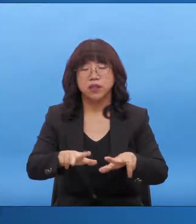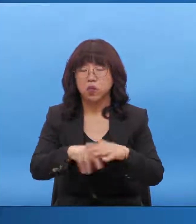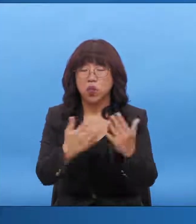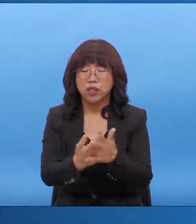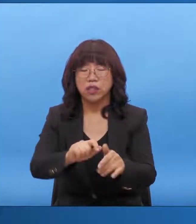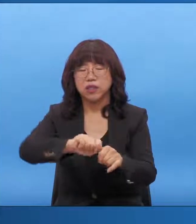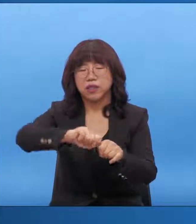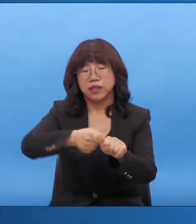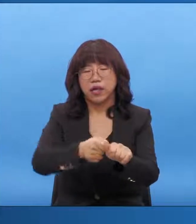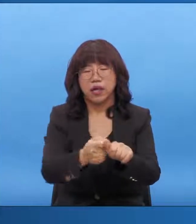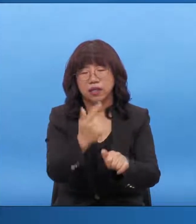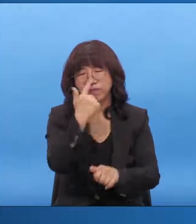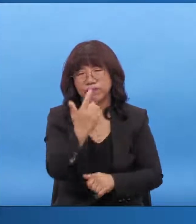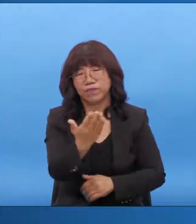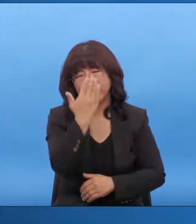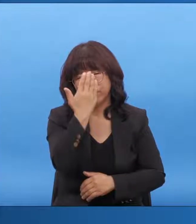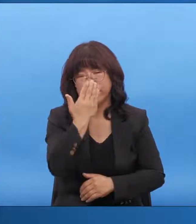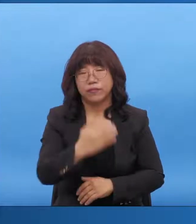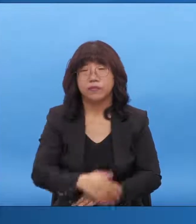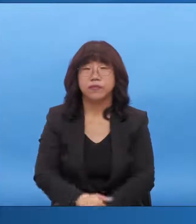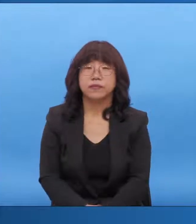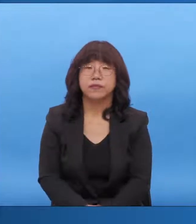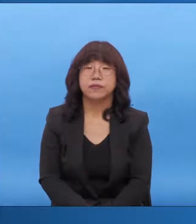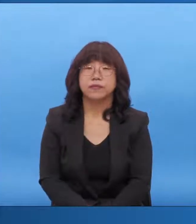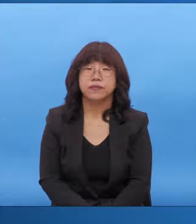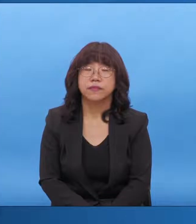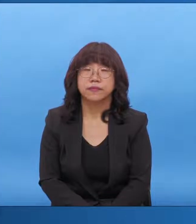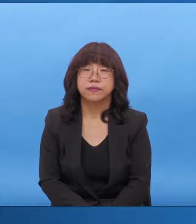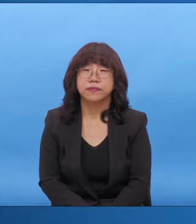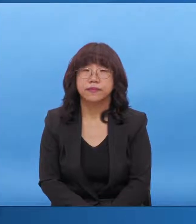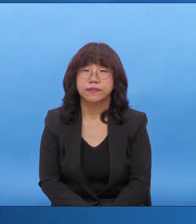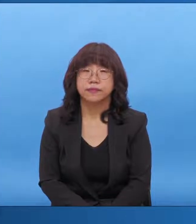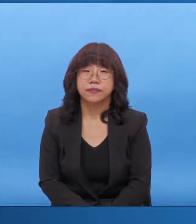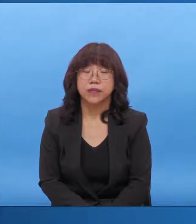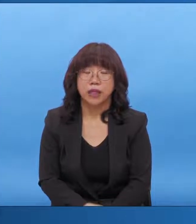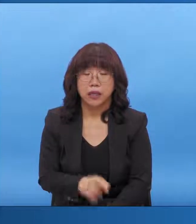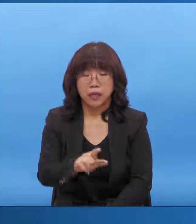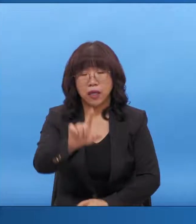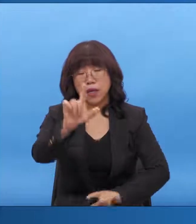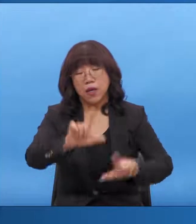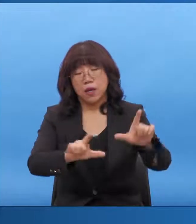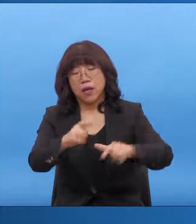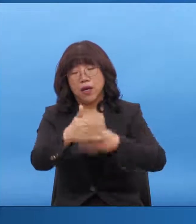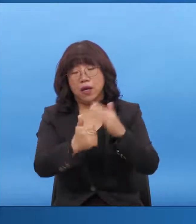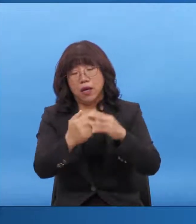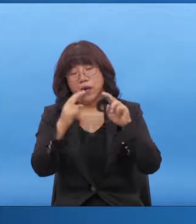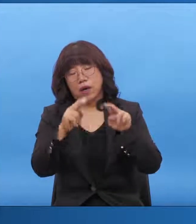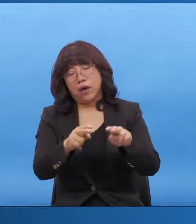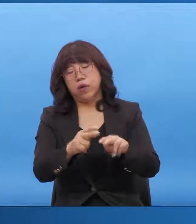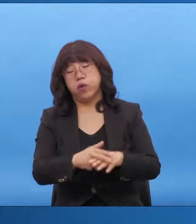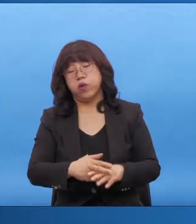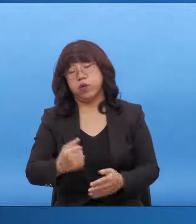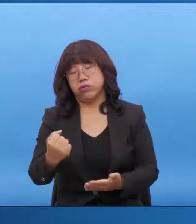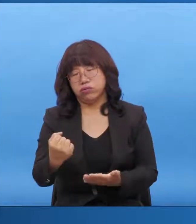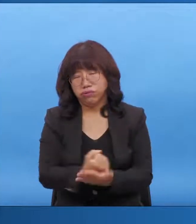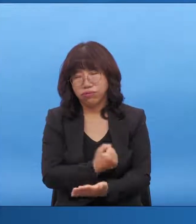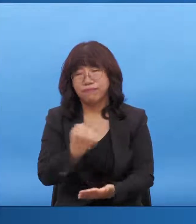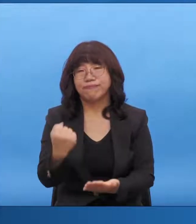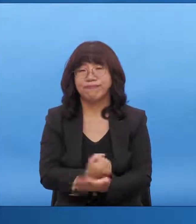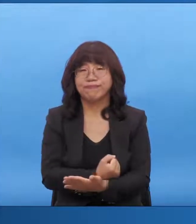is the impending disasters. 그리고 뭡니까? 이걸 보고 하나님은 탄식하셨다 그랬어요. And of course, looking at that, God was filled with